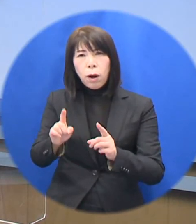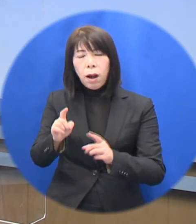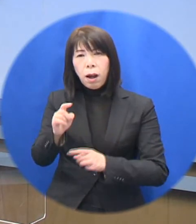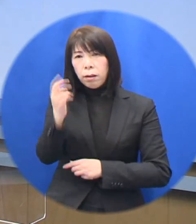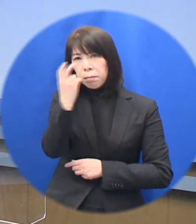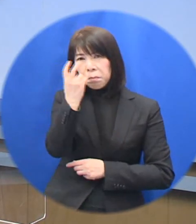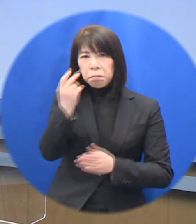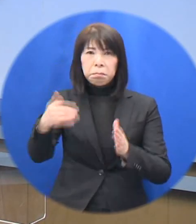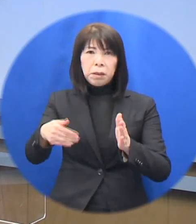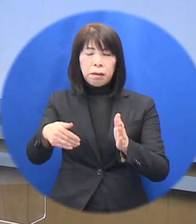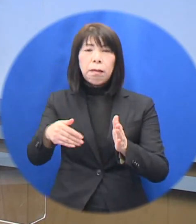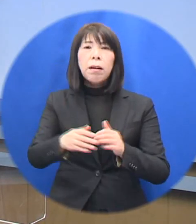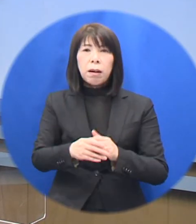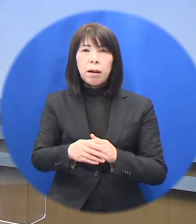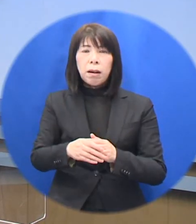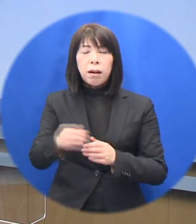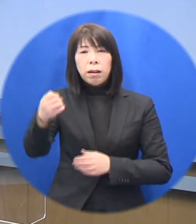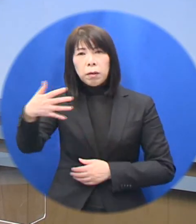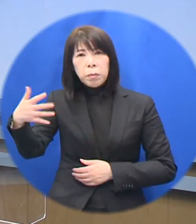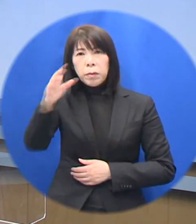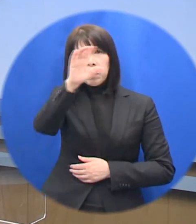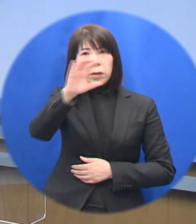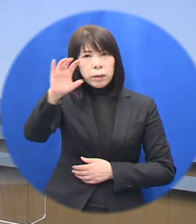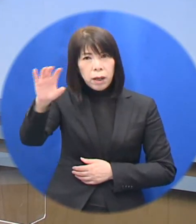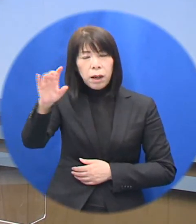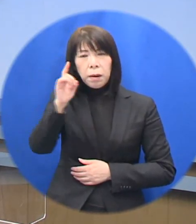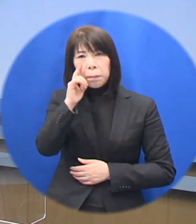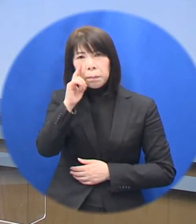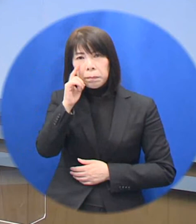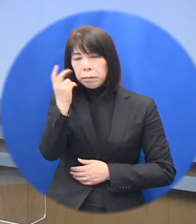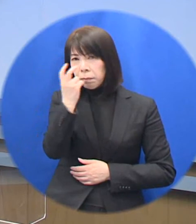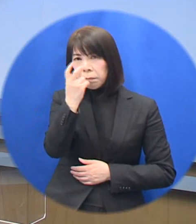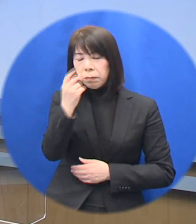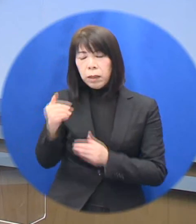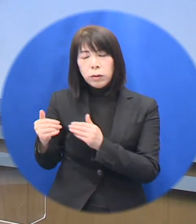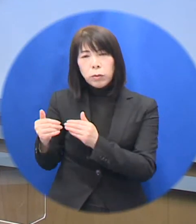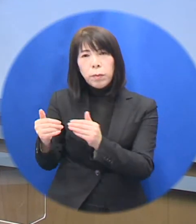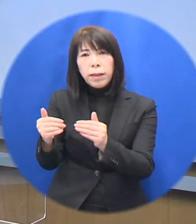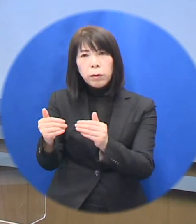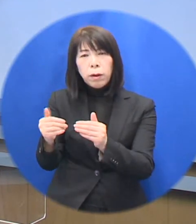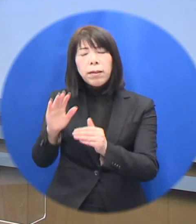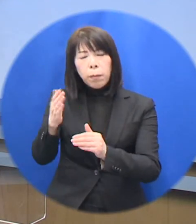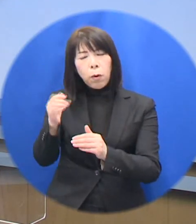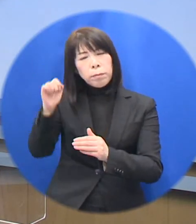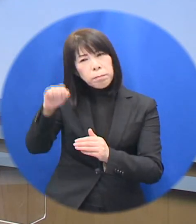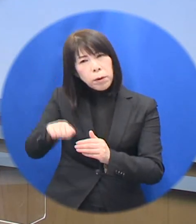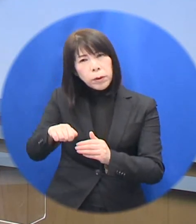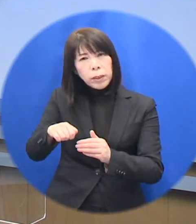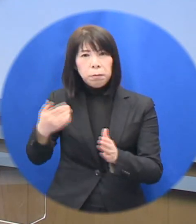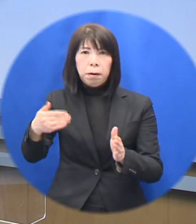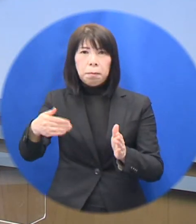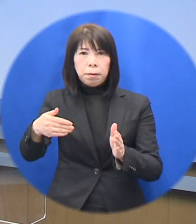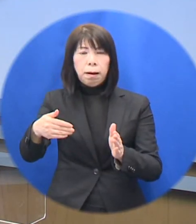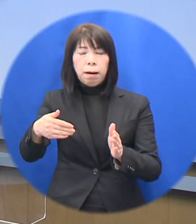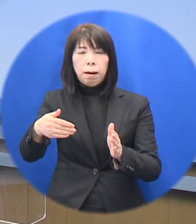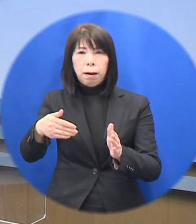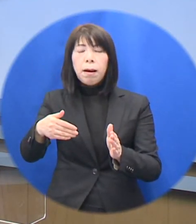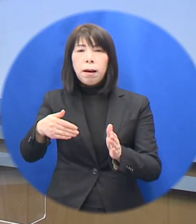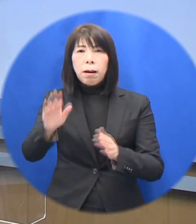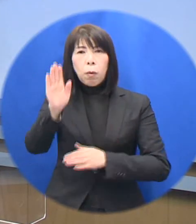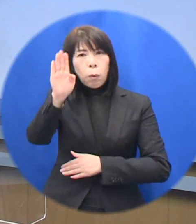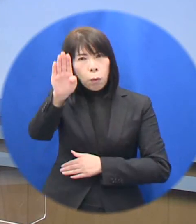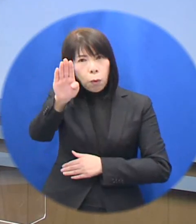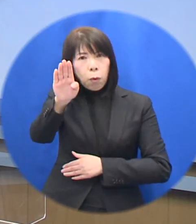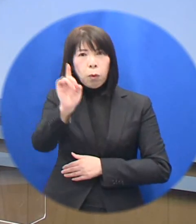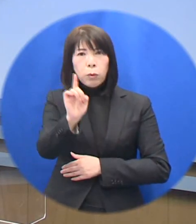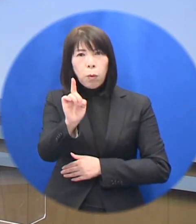い、まあ、欧米を中心にその治験が進められてますけども、まだ承認にはちょっと時間がかかるということになりますので、はい、今後まあどういった形で